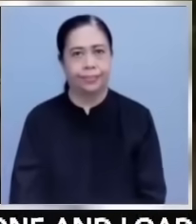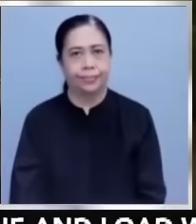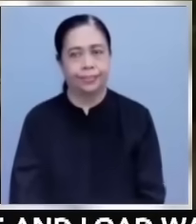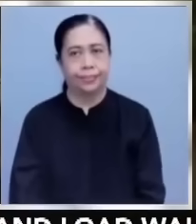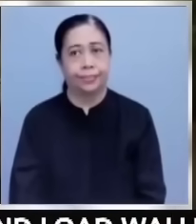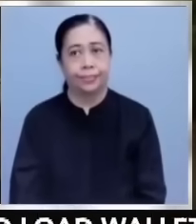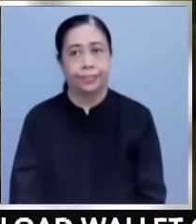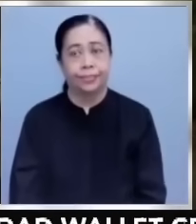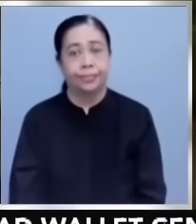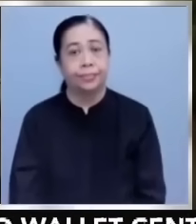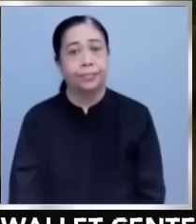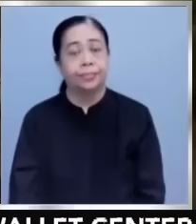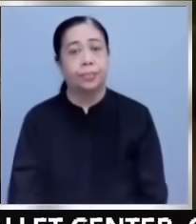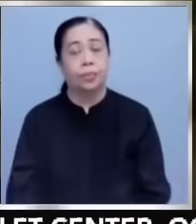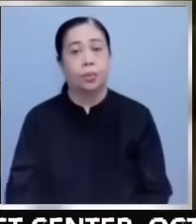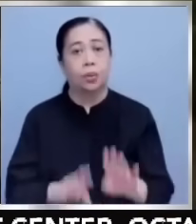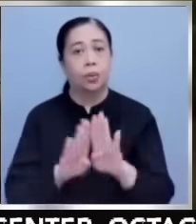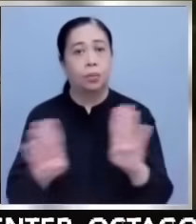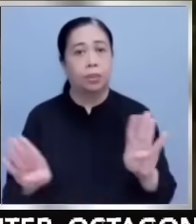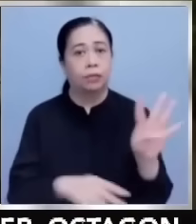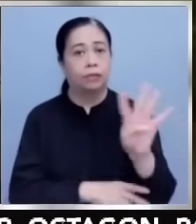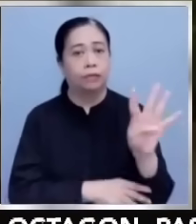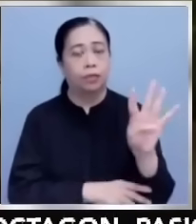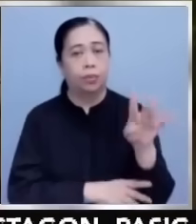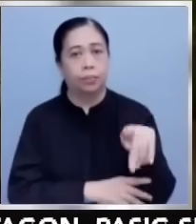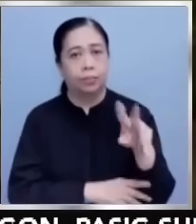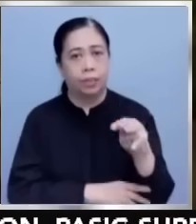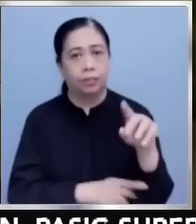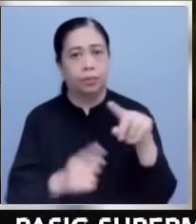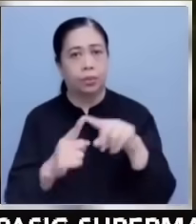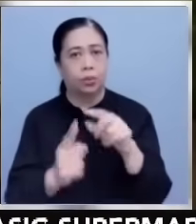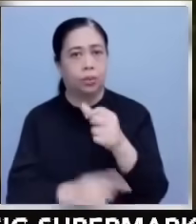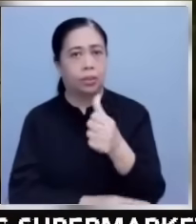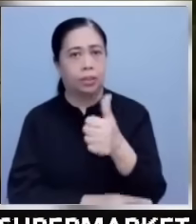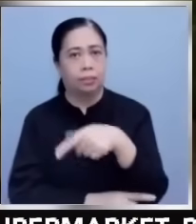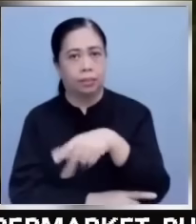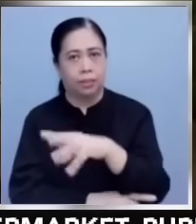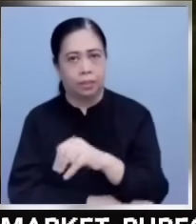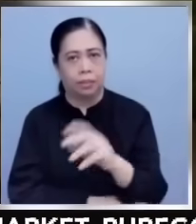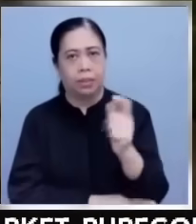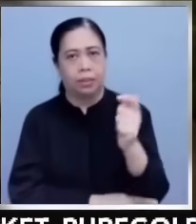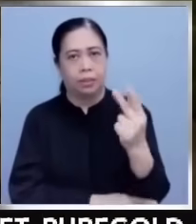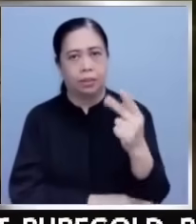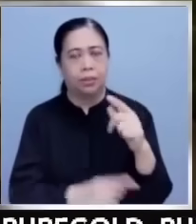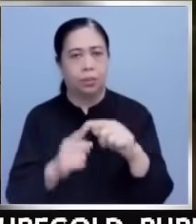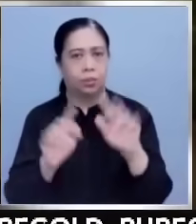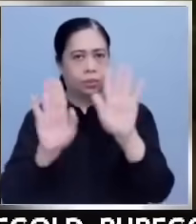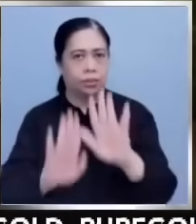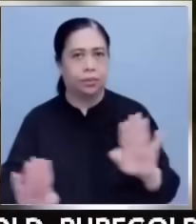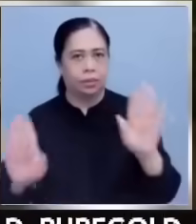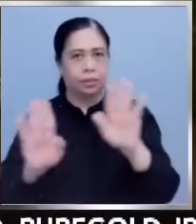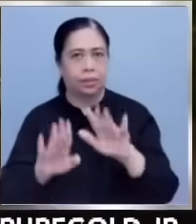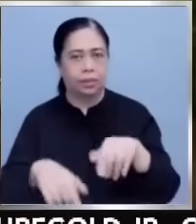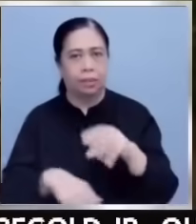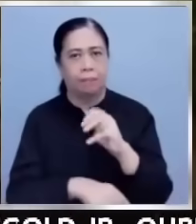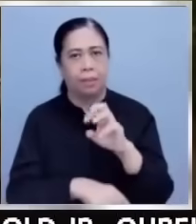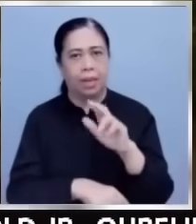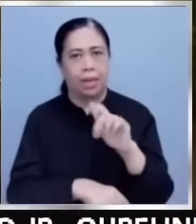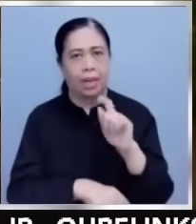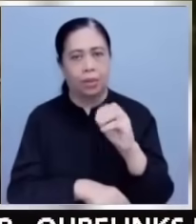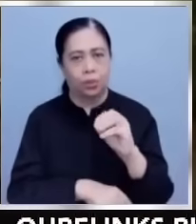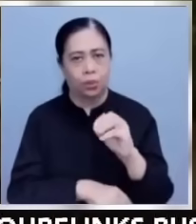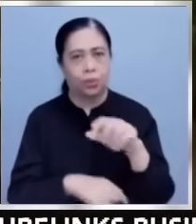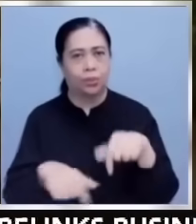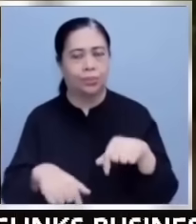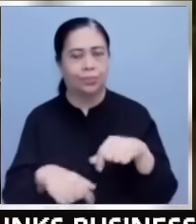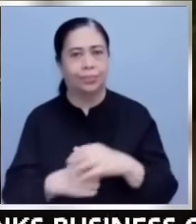Pia, bukas mula alas 4 ng hapon hanggang alas 10 ng gabi, Webes hanggang Linggo, ang Mercato Central dito sa Acacia Estate.